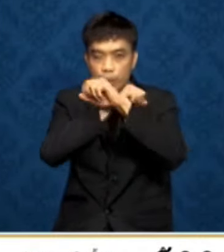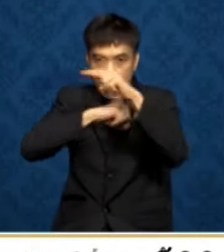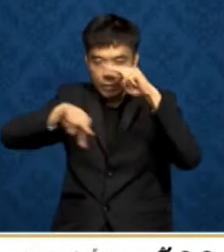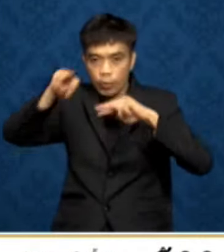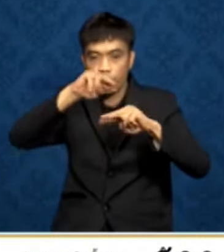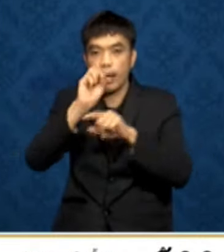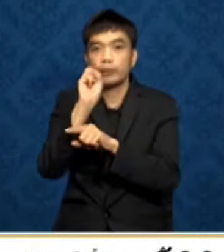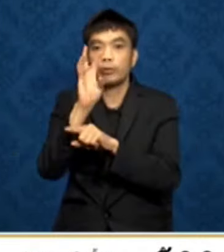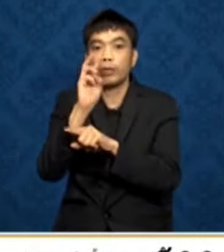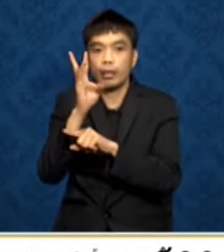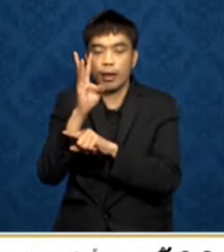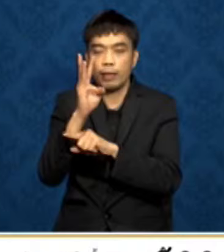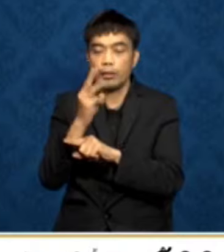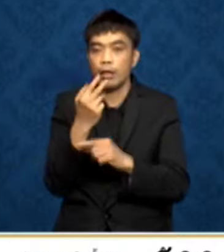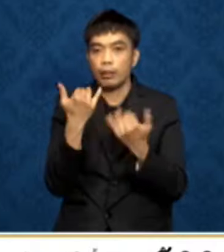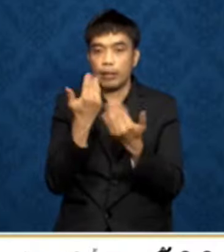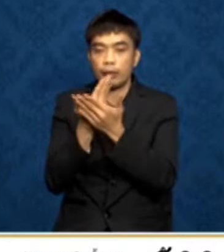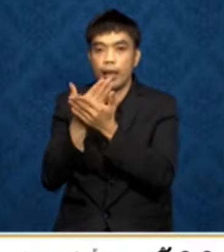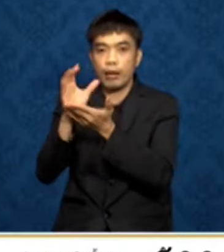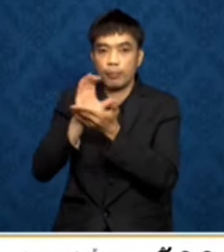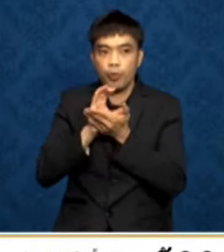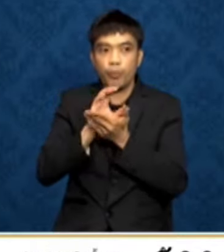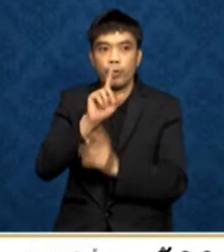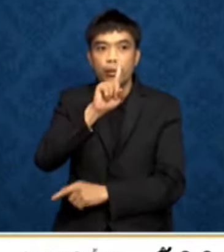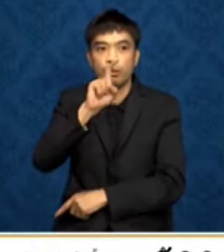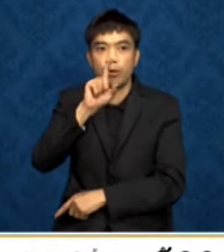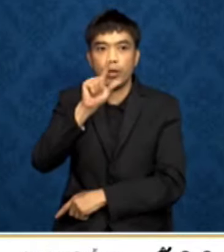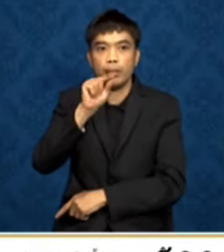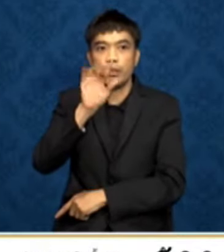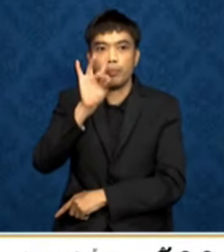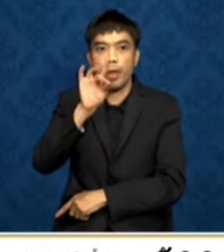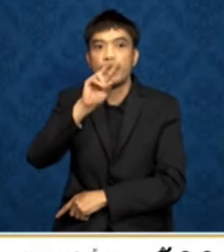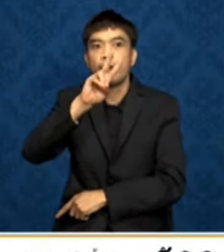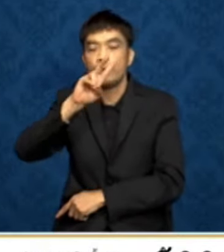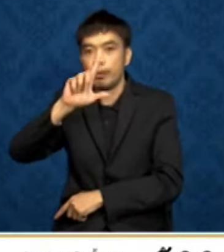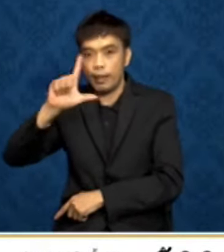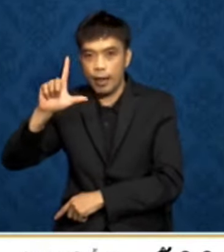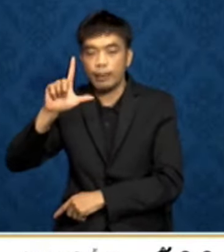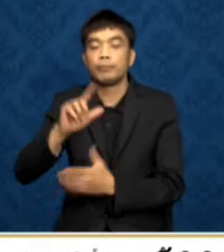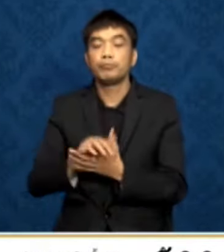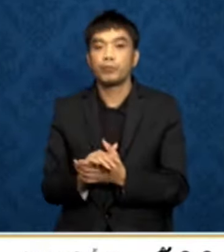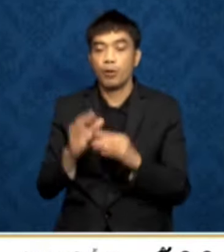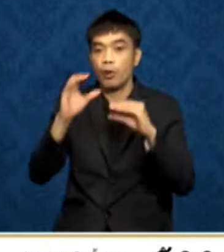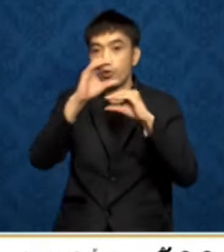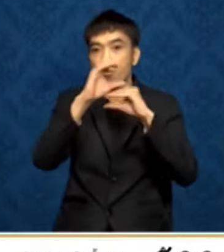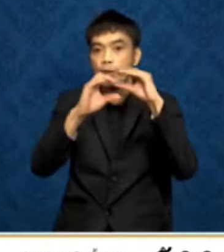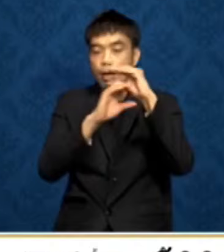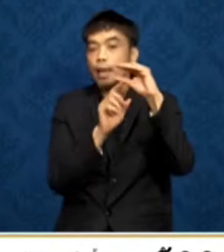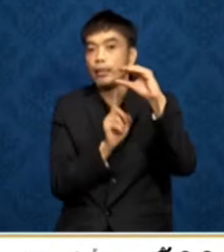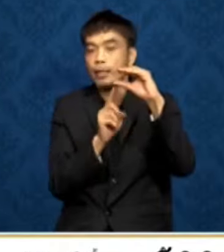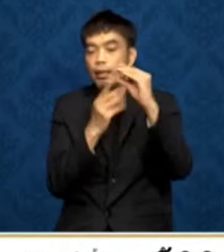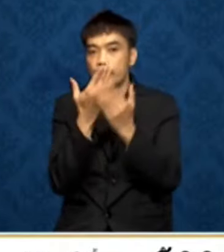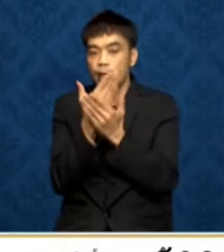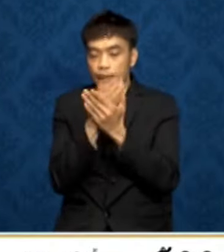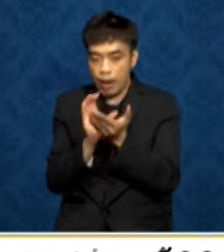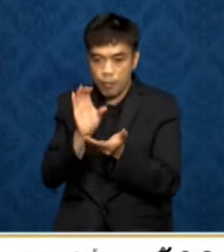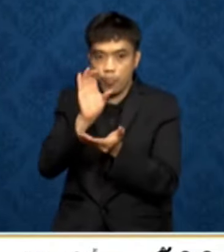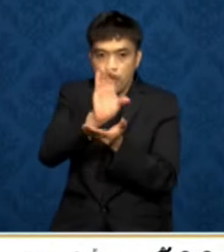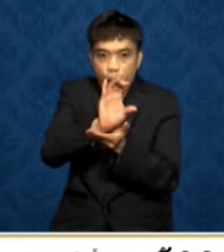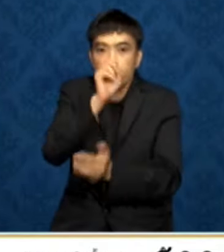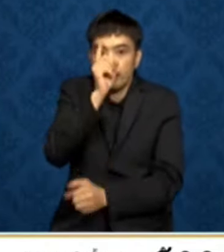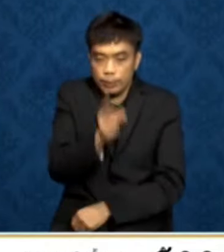สวัสดิการที่ได้รับงบประมาณอยู่ 128ล้านบาทครับท่านประธานครับในโครงการนี้เนี่ยงบลงทุนจริงๆครับ